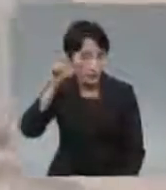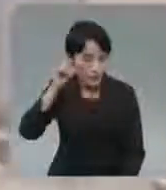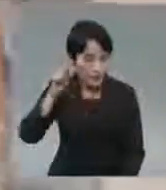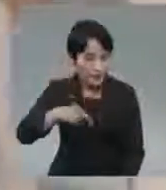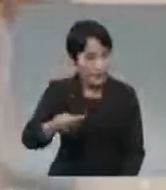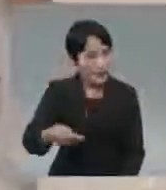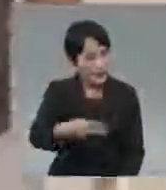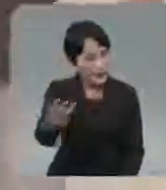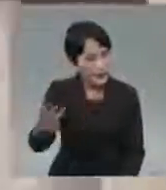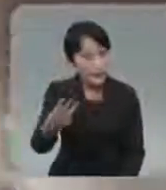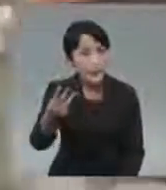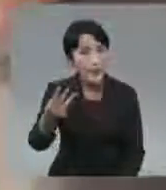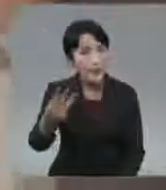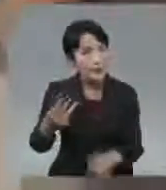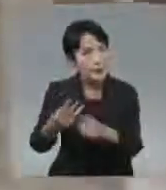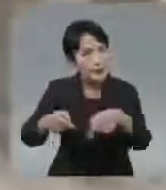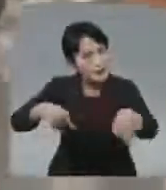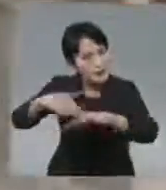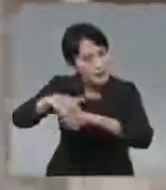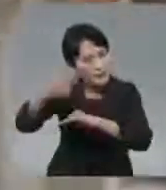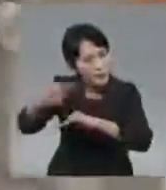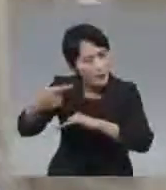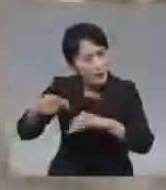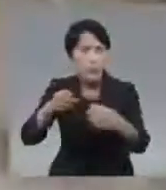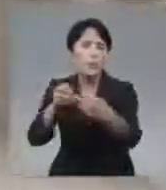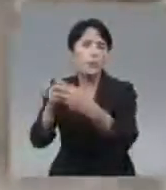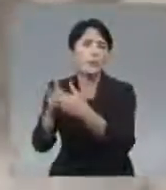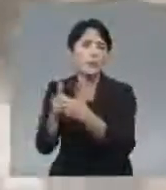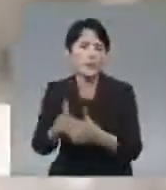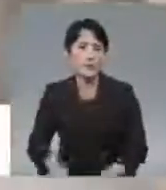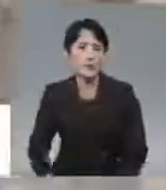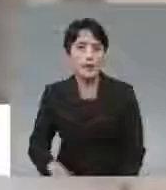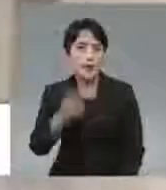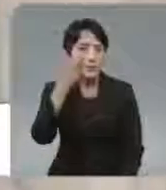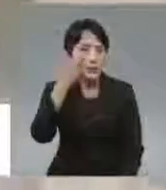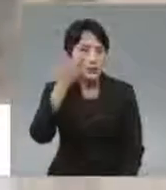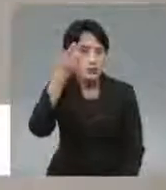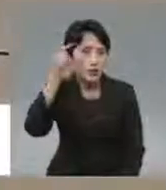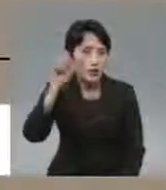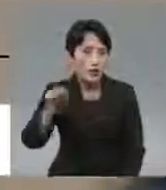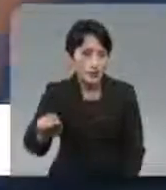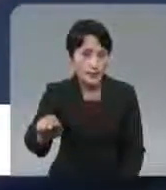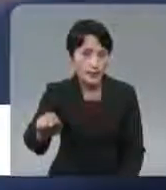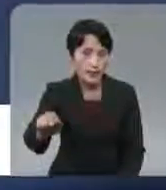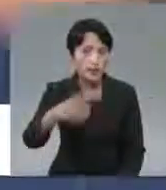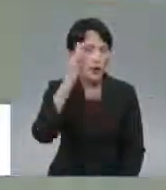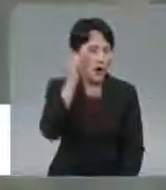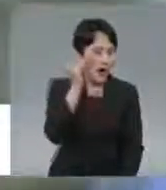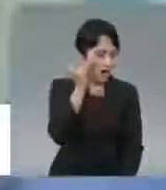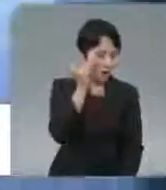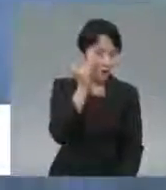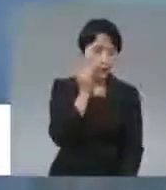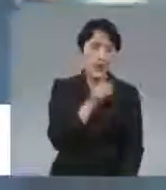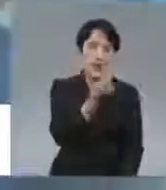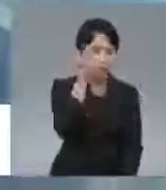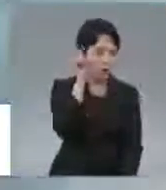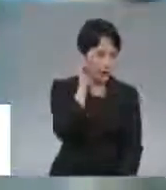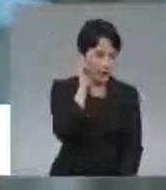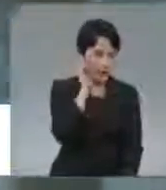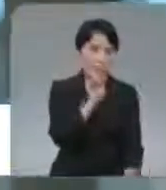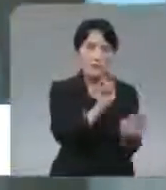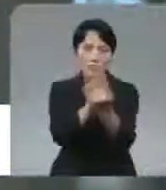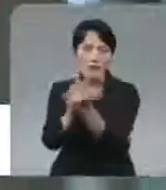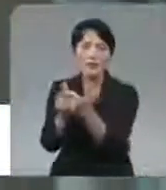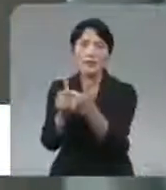giao Nga ico moclop ngày 21 tháng 8 đến thăm Hàn Quốc quan chức hàng Mỹ Nga dự kiến sẽ thảo luận chính sách hợp tác